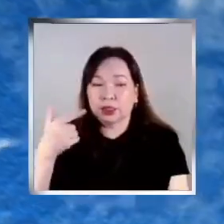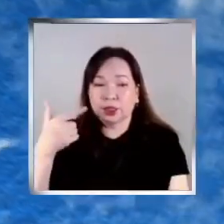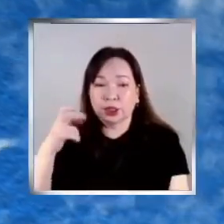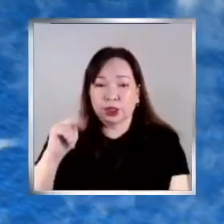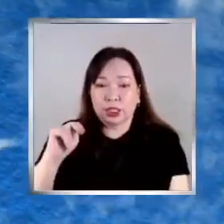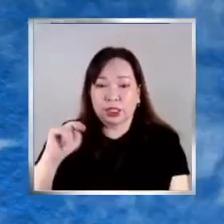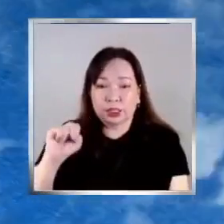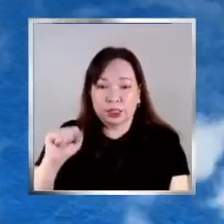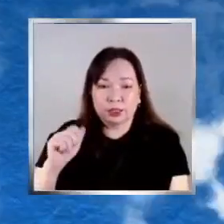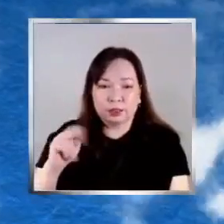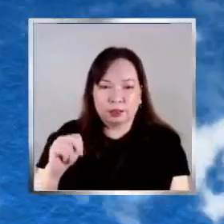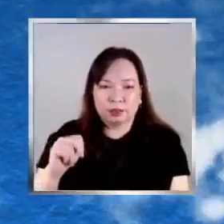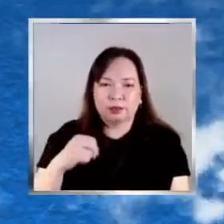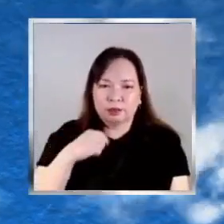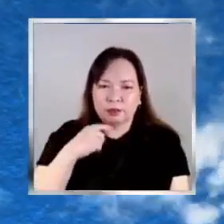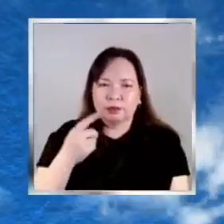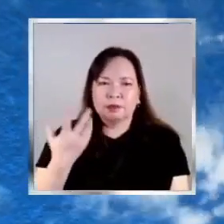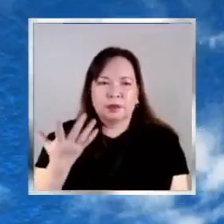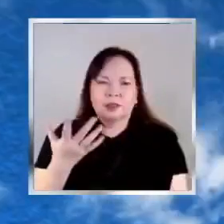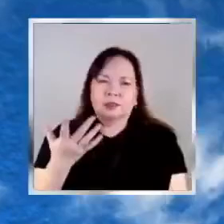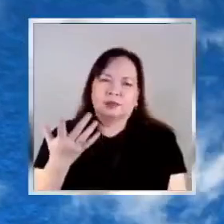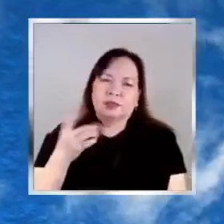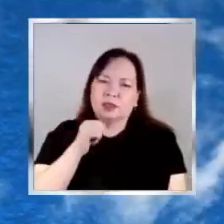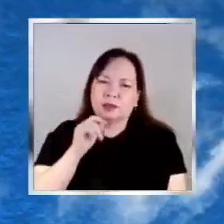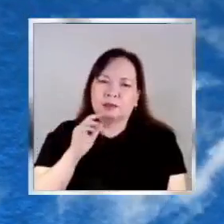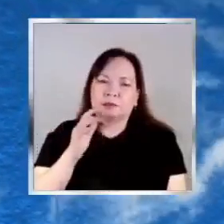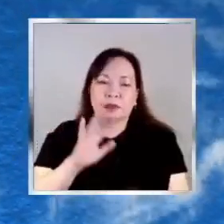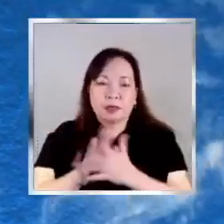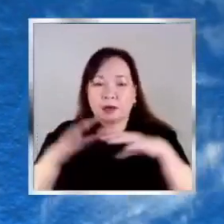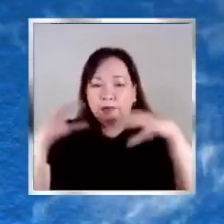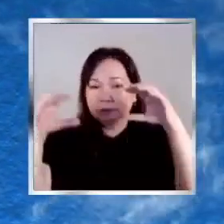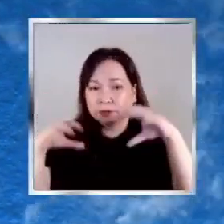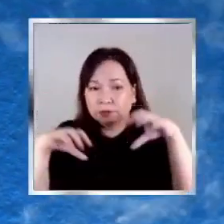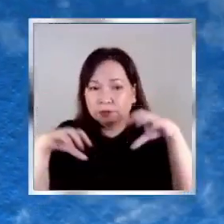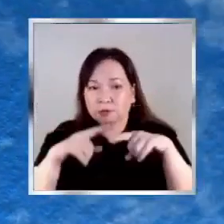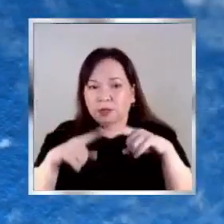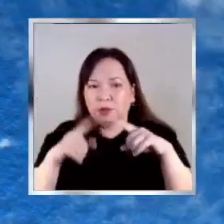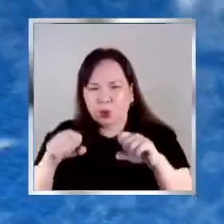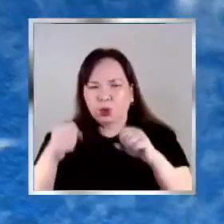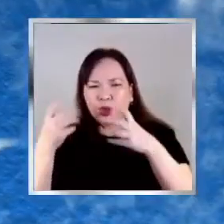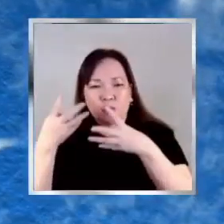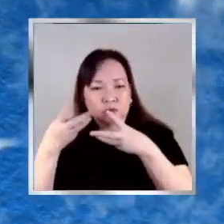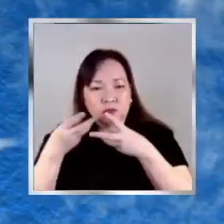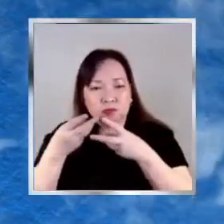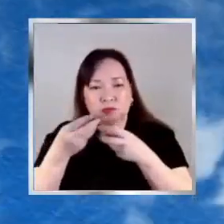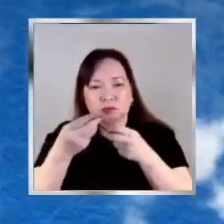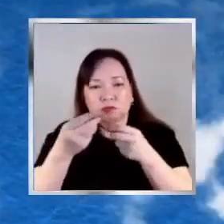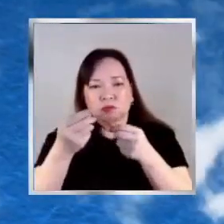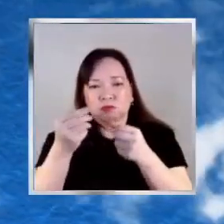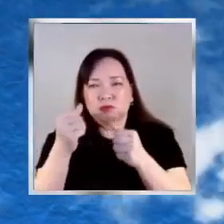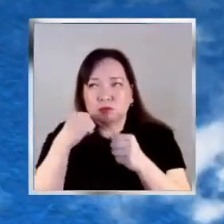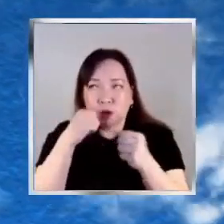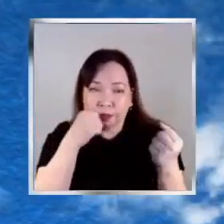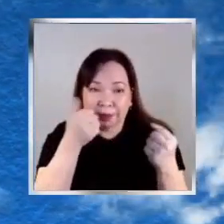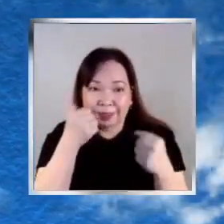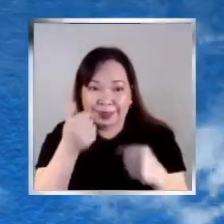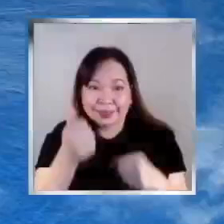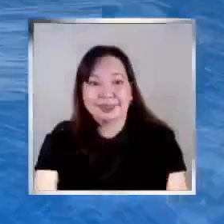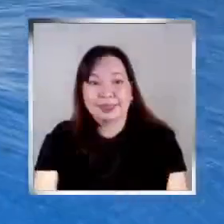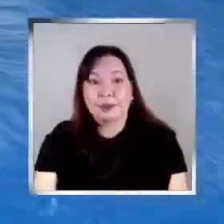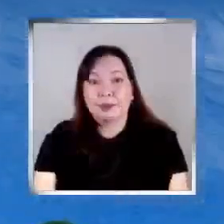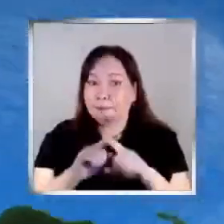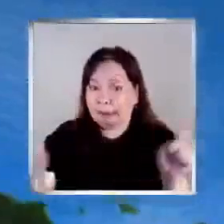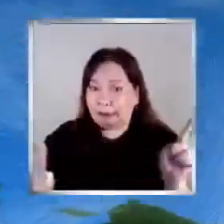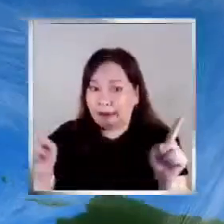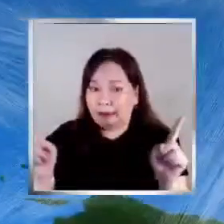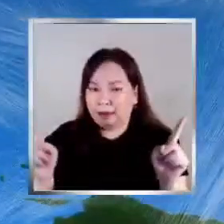ang tsansa nitong maging bagyo at posible ring mag-dissipate o mawala sa mga susunod na araw. Pero